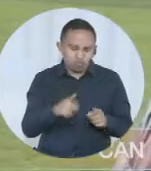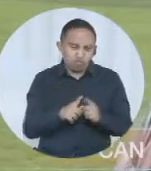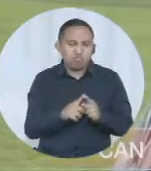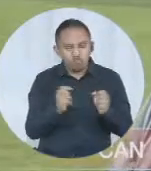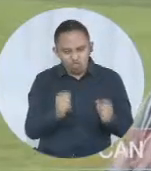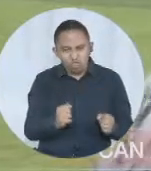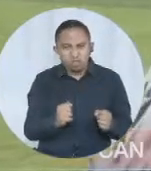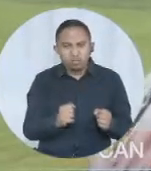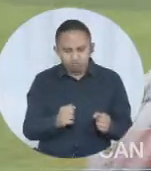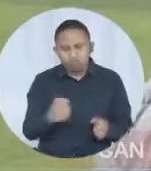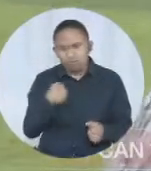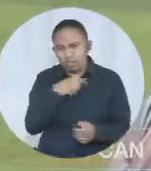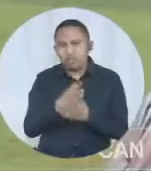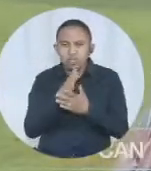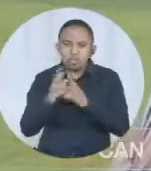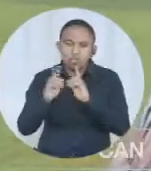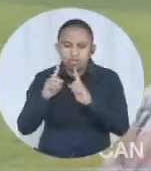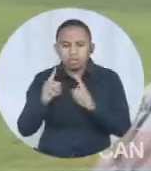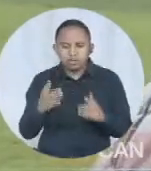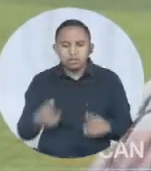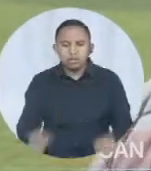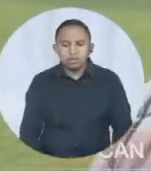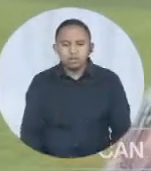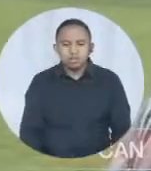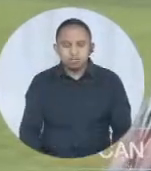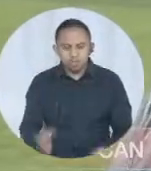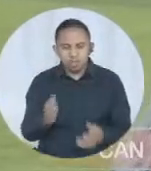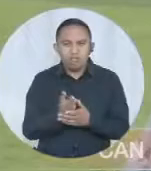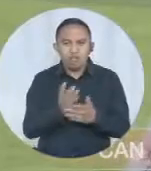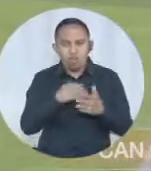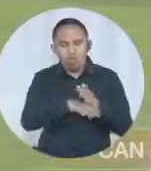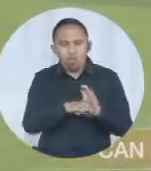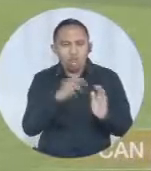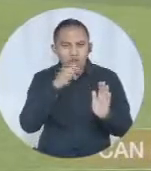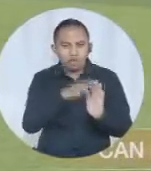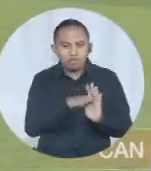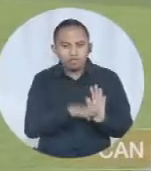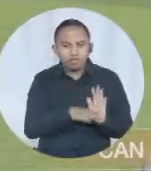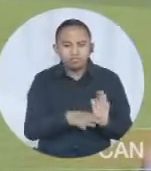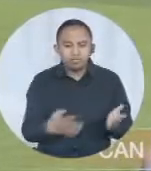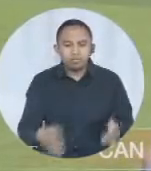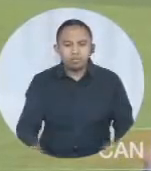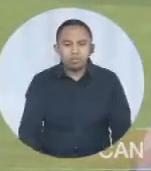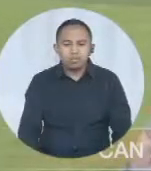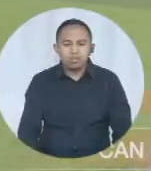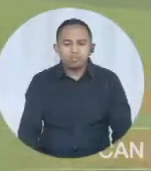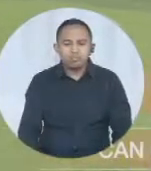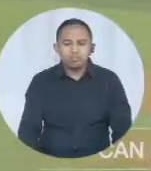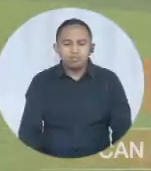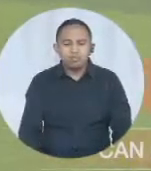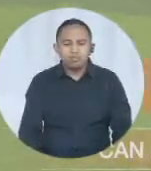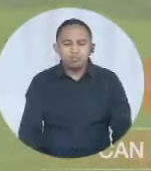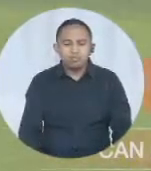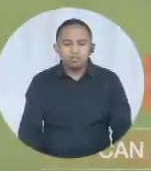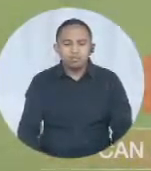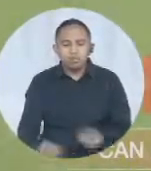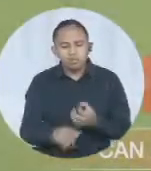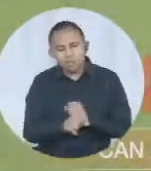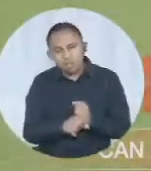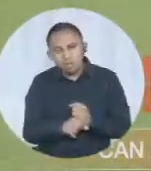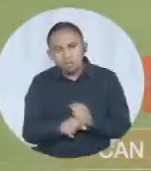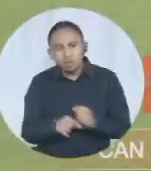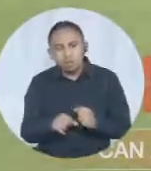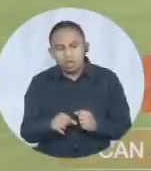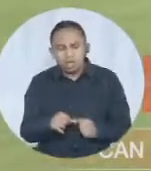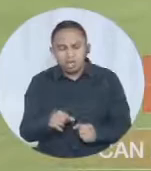resaka tamin'izy ireo ary efa mipetraka matoa izy tafiditra ao anatin'ny lista. Mety misy fotsiny ny hoe mbola manao matsa kely izy amin'ny